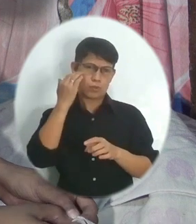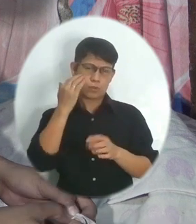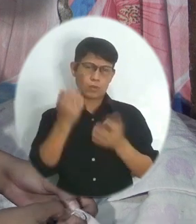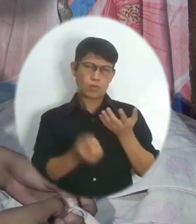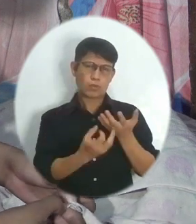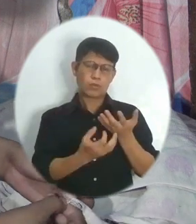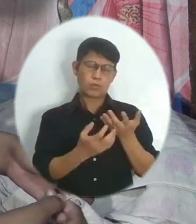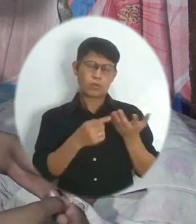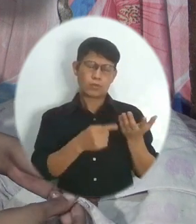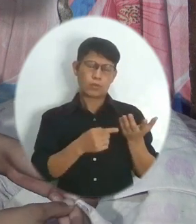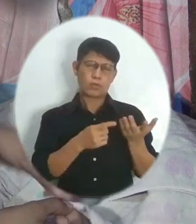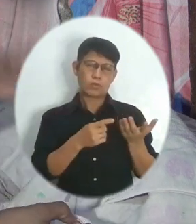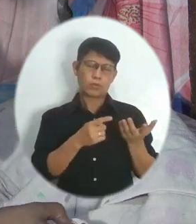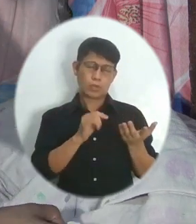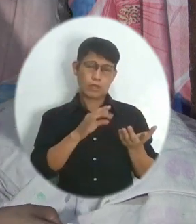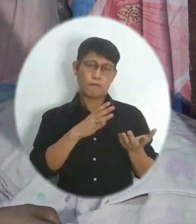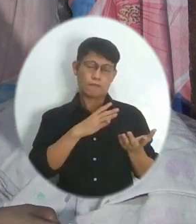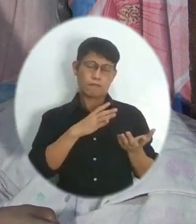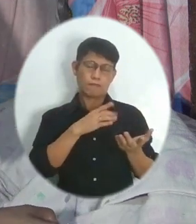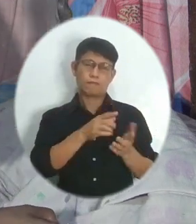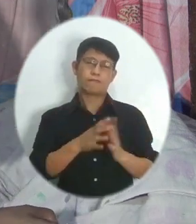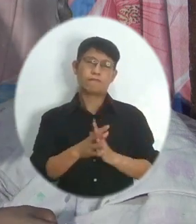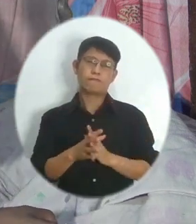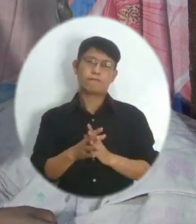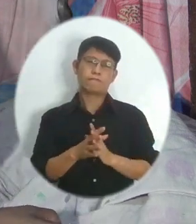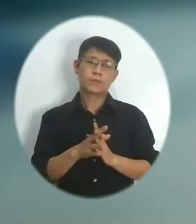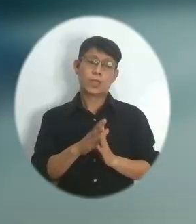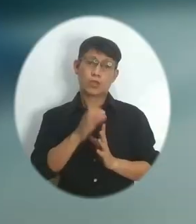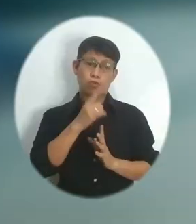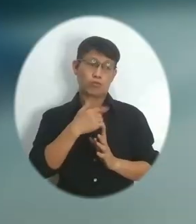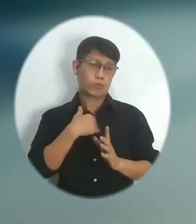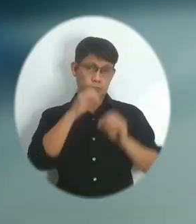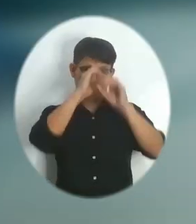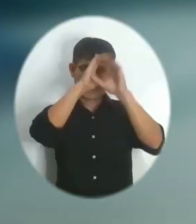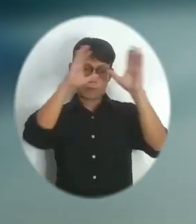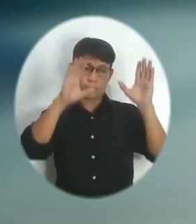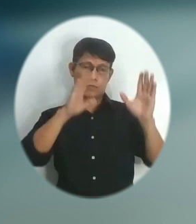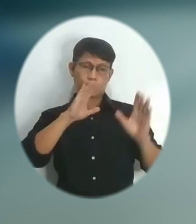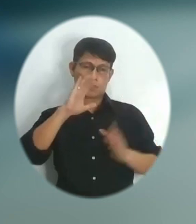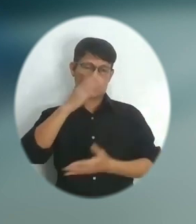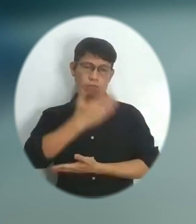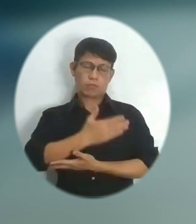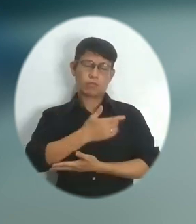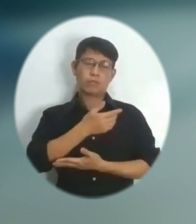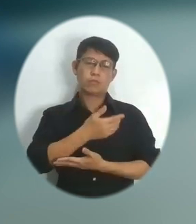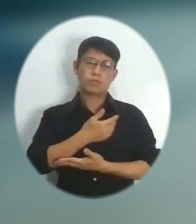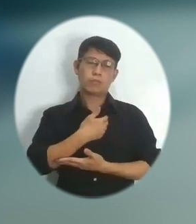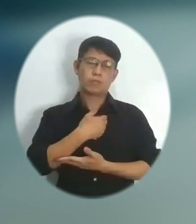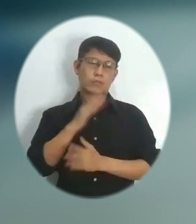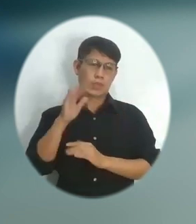sarili niyang pagkain, pagkaya niya po, pag magandang pakiramdam niya. Pangarap ko po siya ay maging